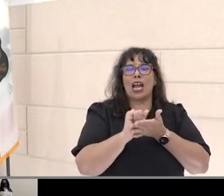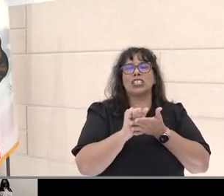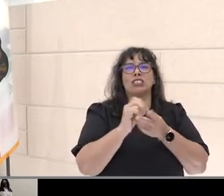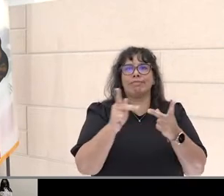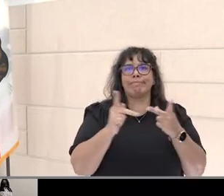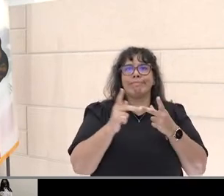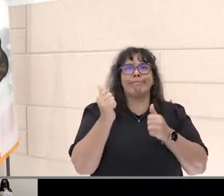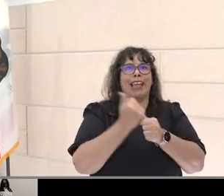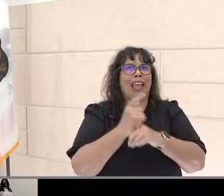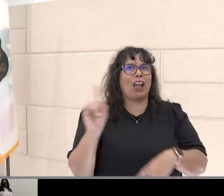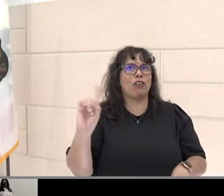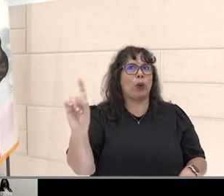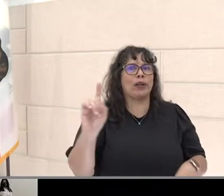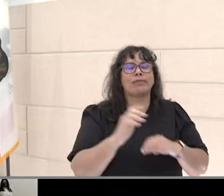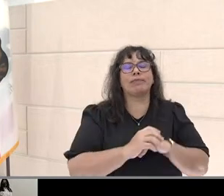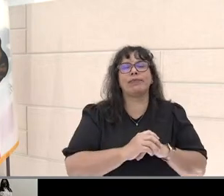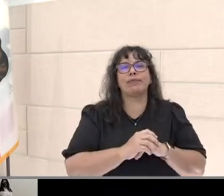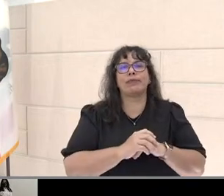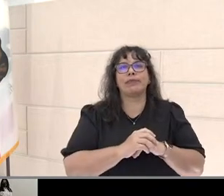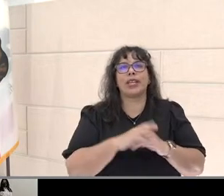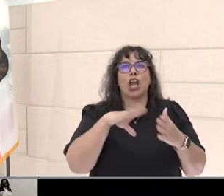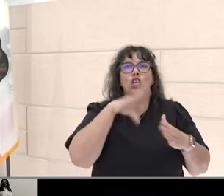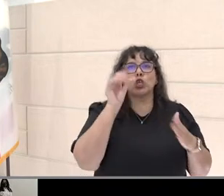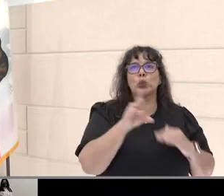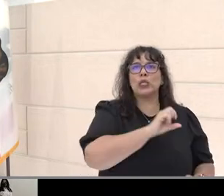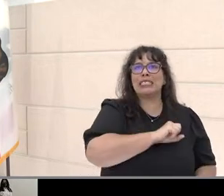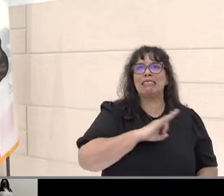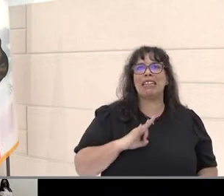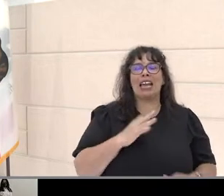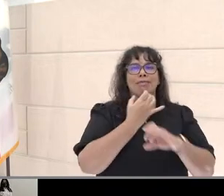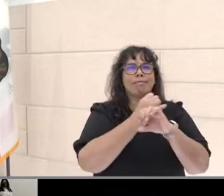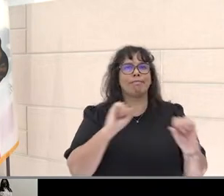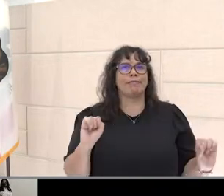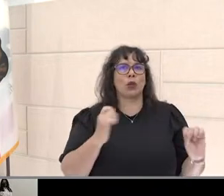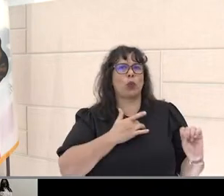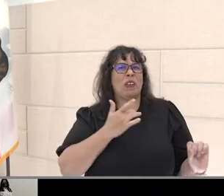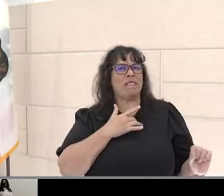ร์ทได้หายเมียนกันไลน์สำหรับอัศปรานั่งจีจราญ